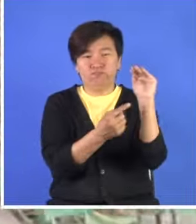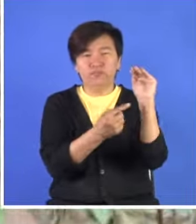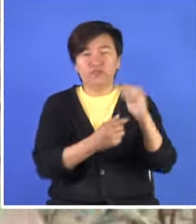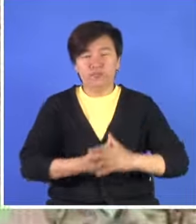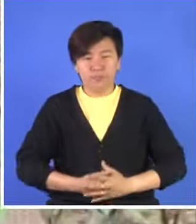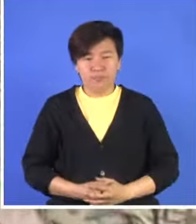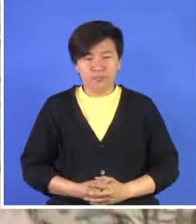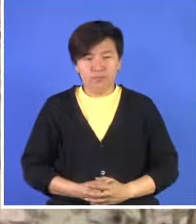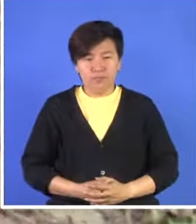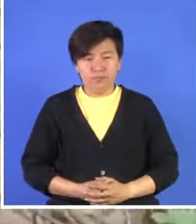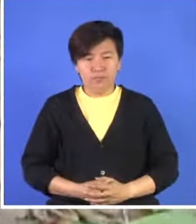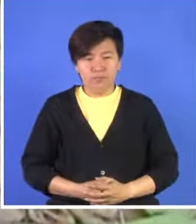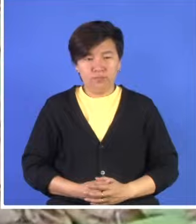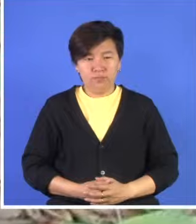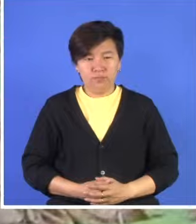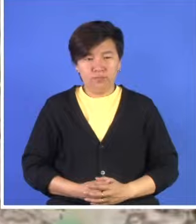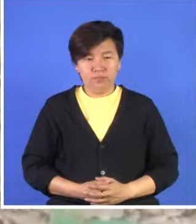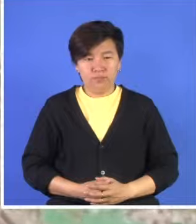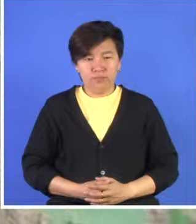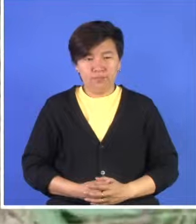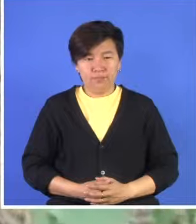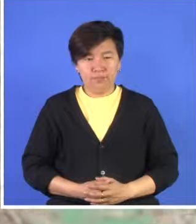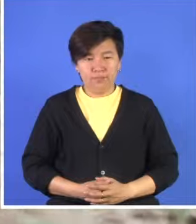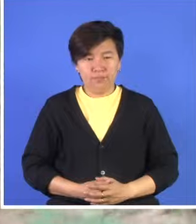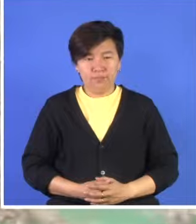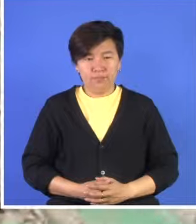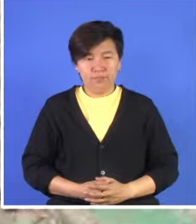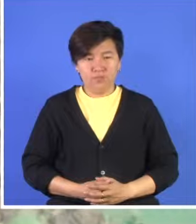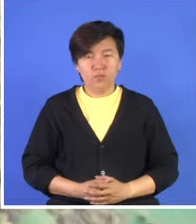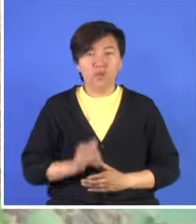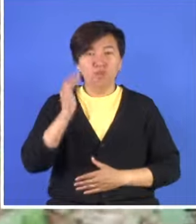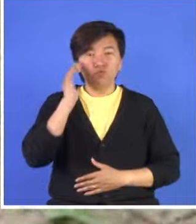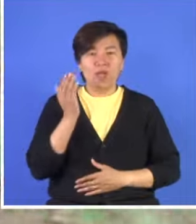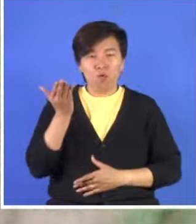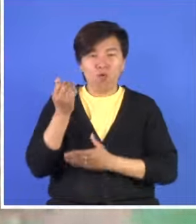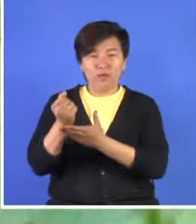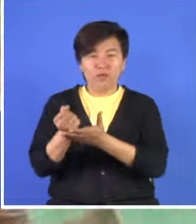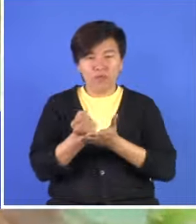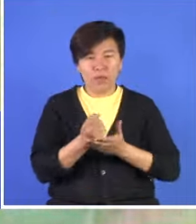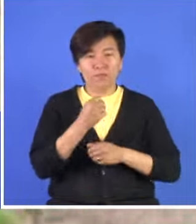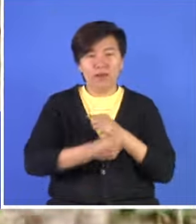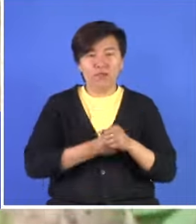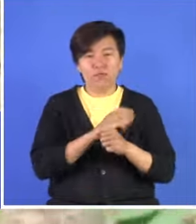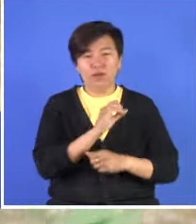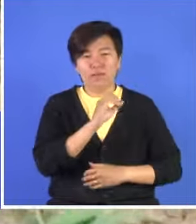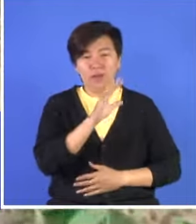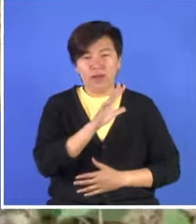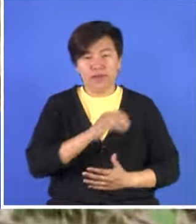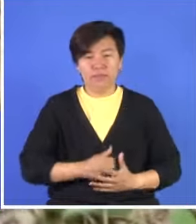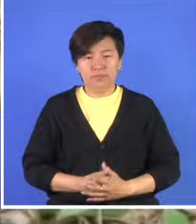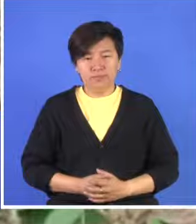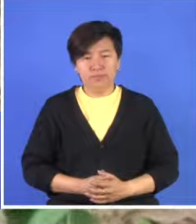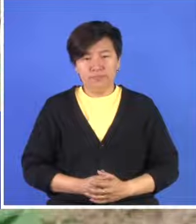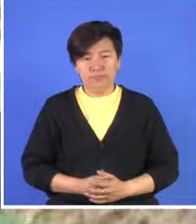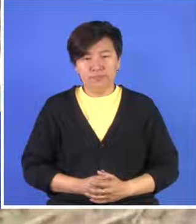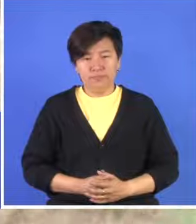ผ่อยู่ว่าอย่างนั้นเถอะนี่นะครับคนที่ขอความช่วยเหลือครับนายสำเนียงเชี่ยวชาญนะคุณพี่นะฮะอายุ55ปีนะครับอยู่ที่ทุ่งใหญ่อำเ